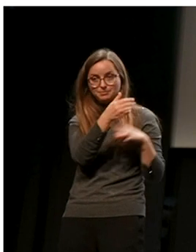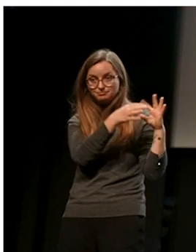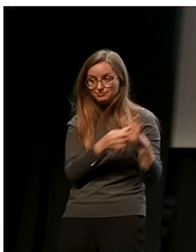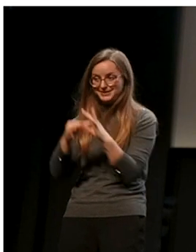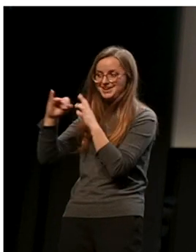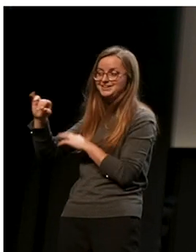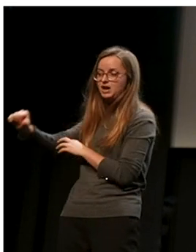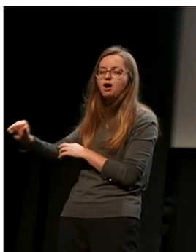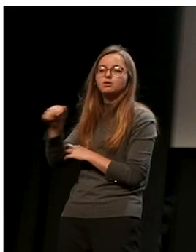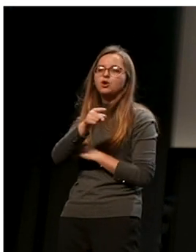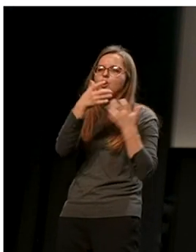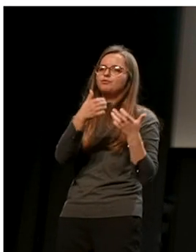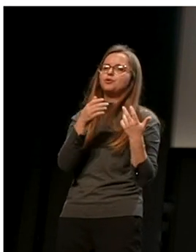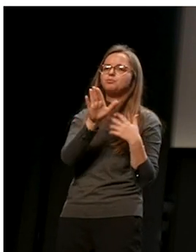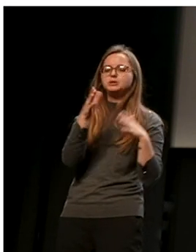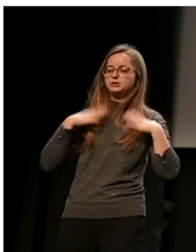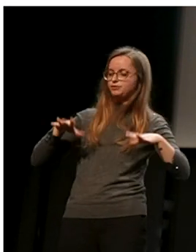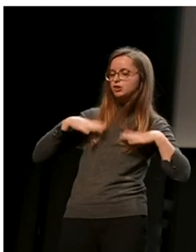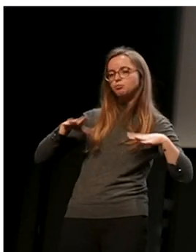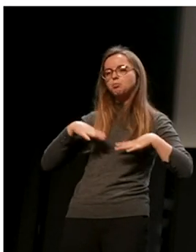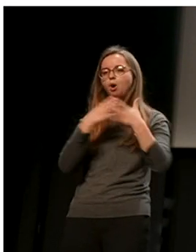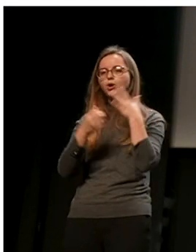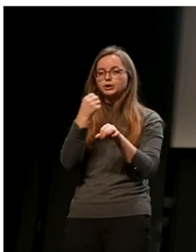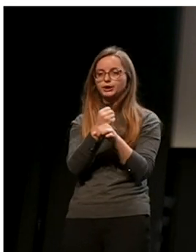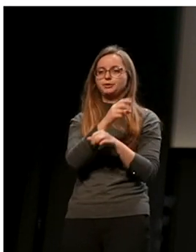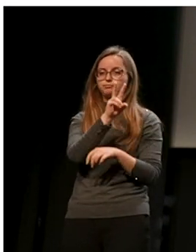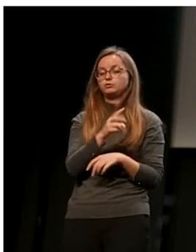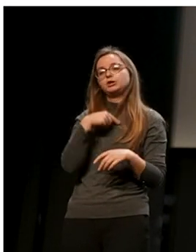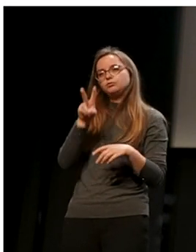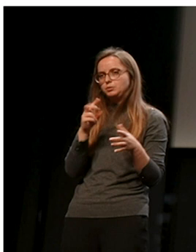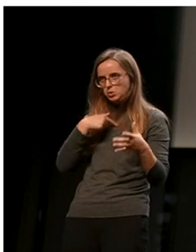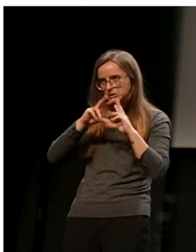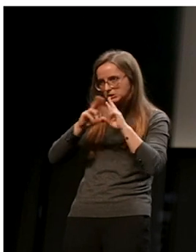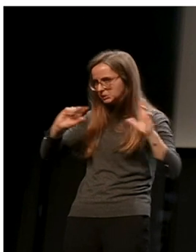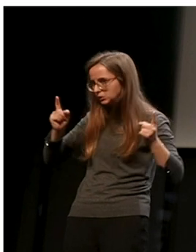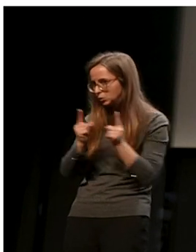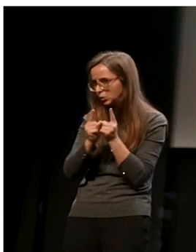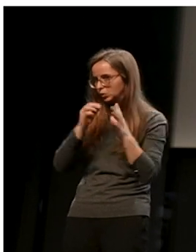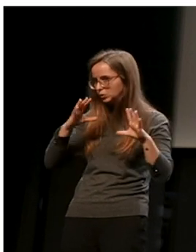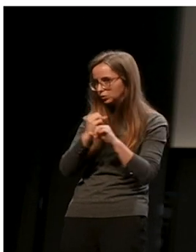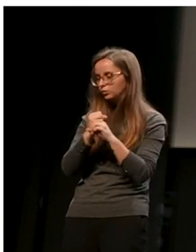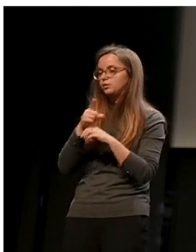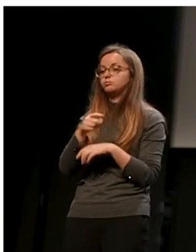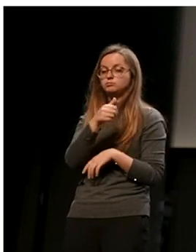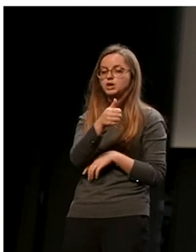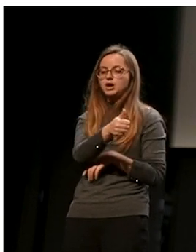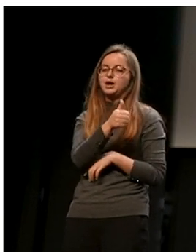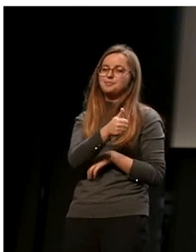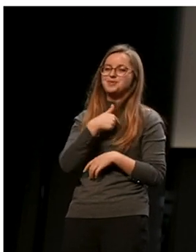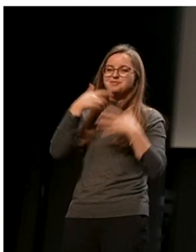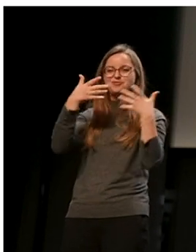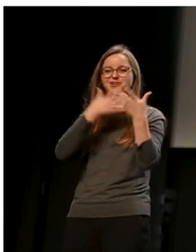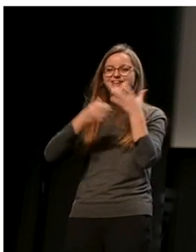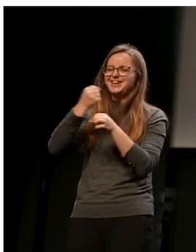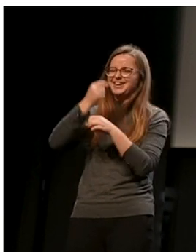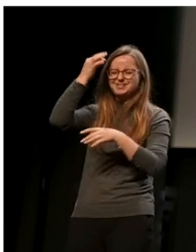un design de vêtements d'opéra. Je vous le fais très court. Elle a travaillé crevettes, elle est partie en plein délire sur Midjourney, des trucs